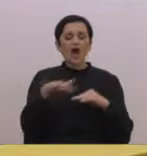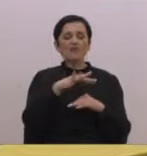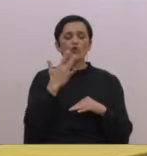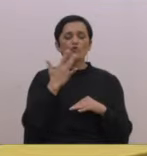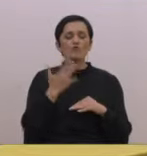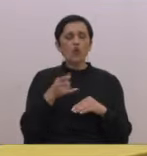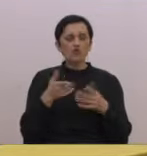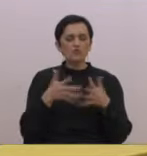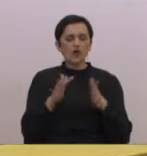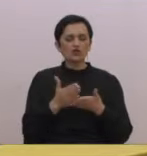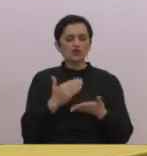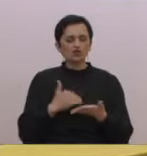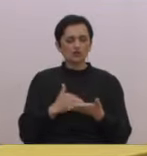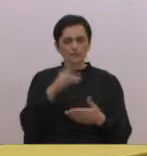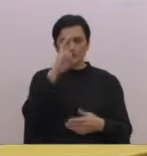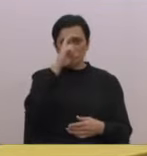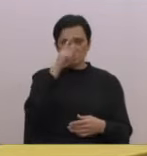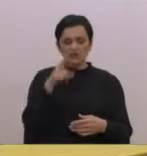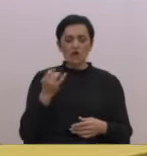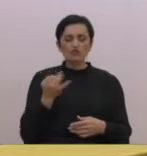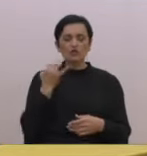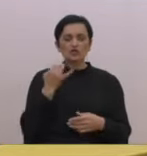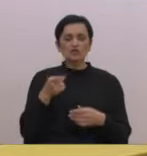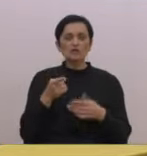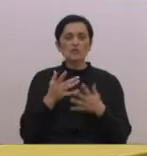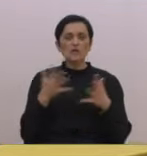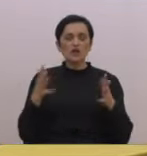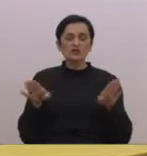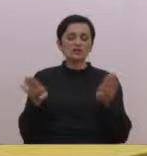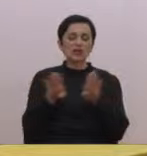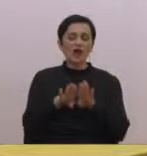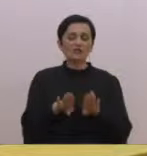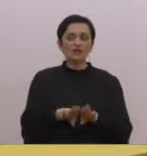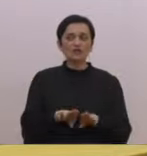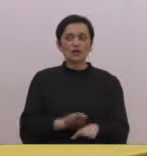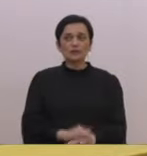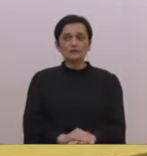uprometat shedegiani da sakhamtsipo interesebtan uprometat tanxvedrashi.